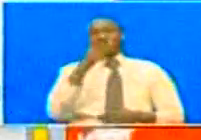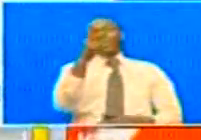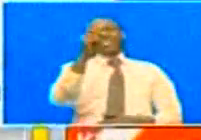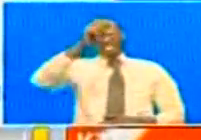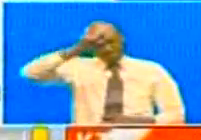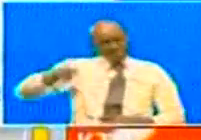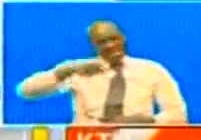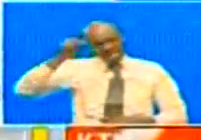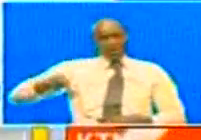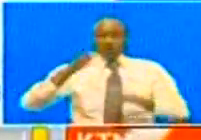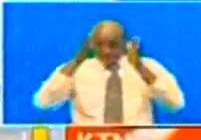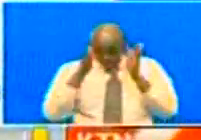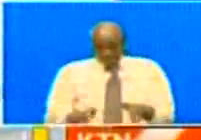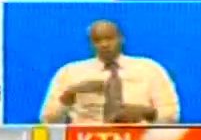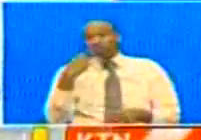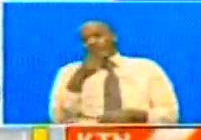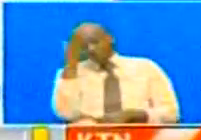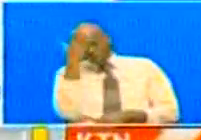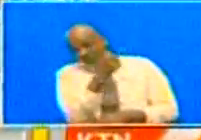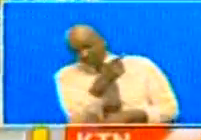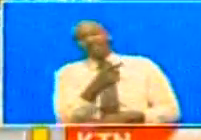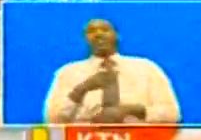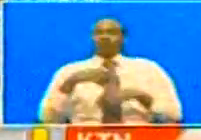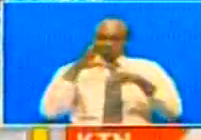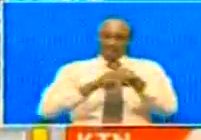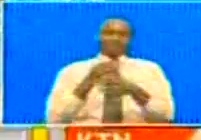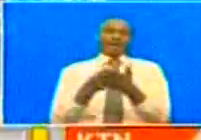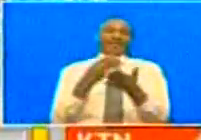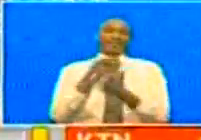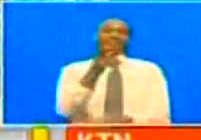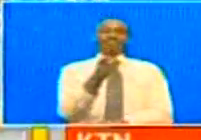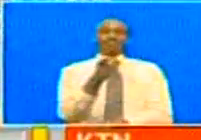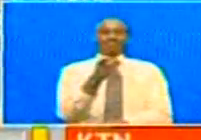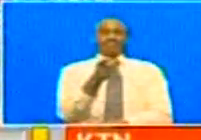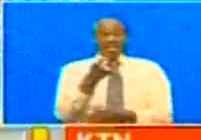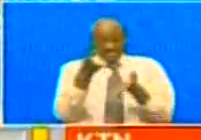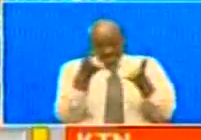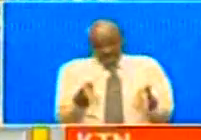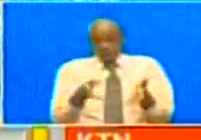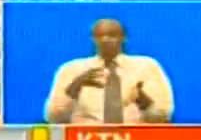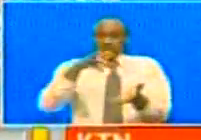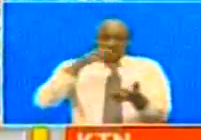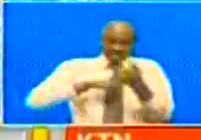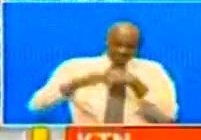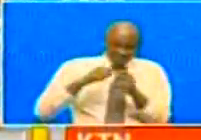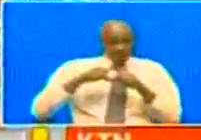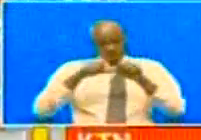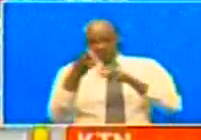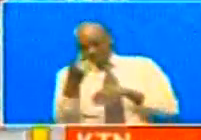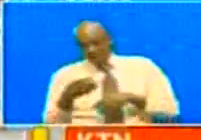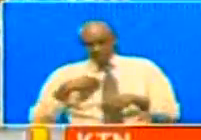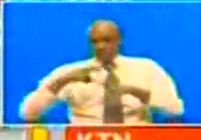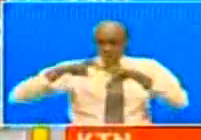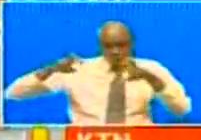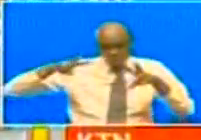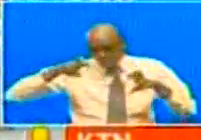20 kwa yeyote anayejua aliko. Kwa sasa shughuli za uokozi zingali zinaendelea, na juhudi za kutafuta